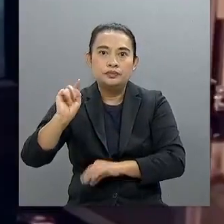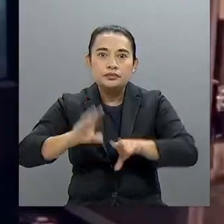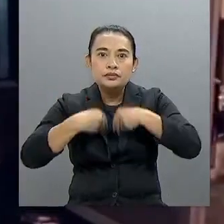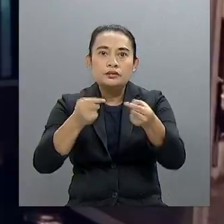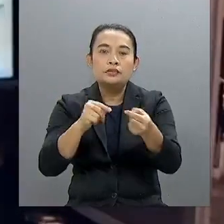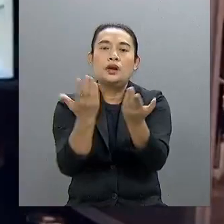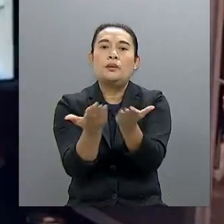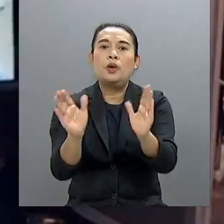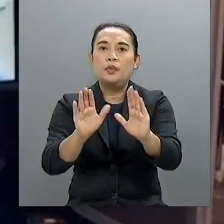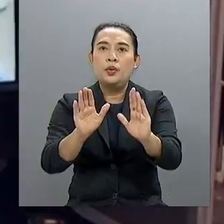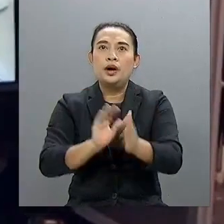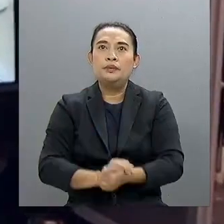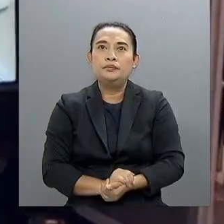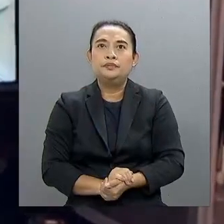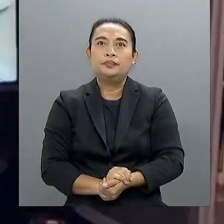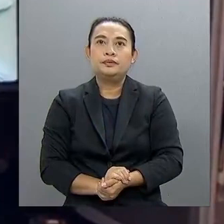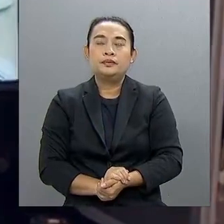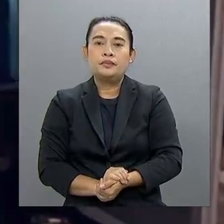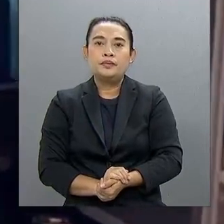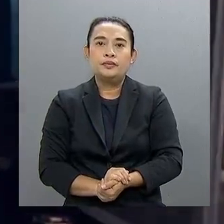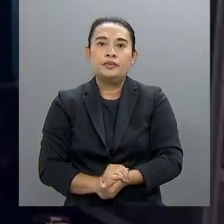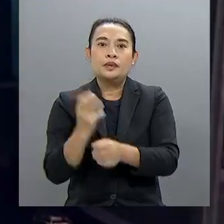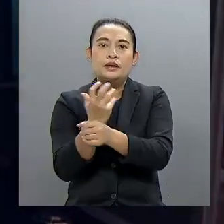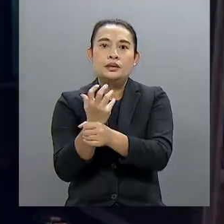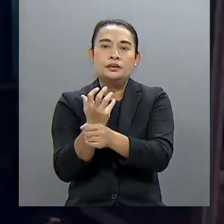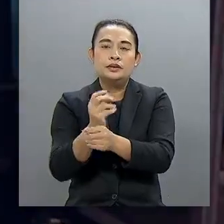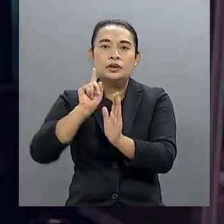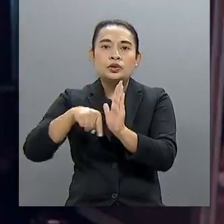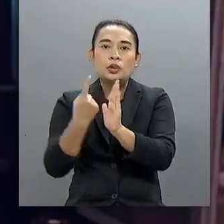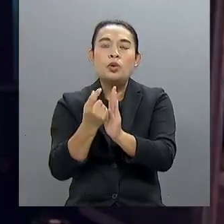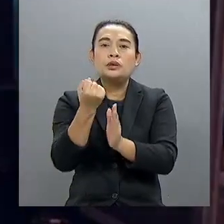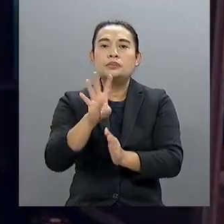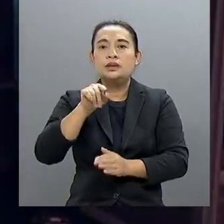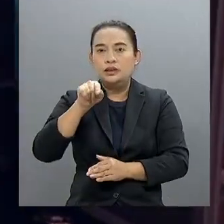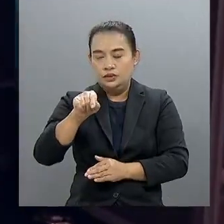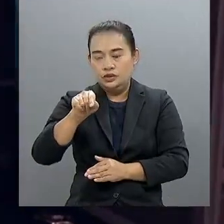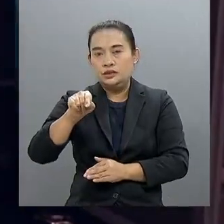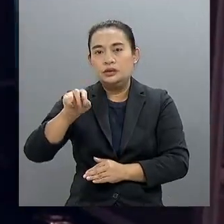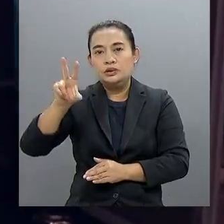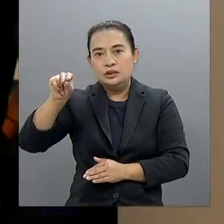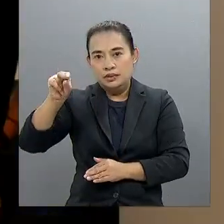ทุ่มครึ่งนะก็จะเป็นช่วงเวลาที่เราจัดให้สำหรับครอบครัวคือช่องASTVเนี่ยเราออกอากาศ 14ชั่วโมงครึ่งหกโมงเช้าถึง 20:30